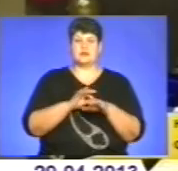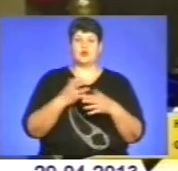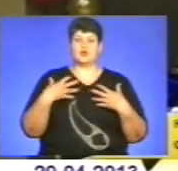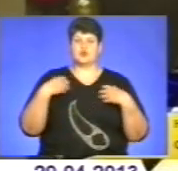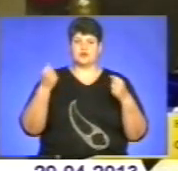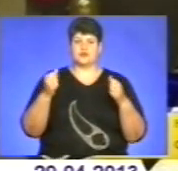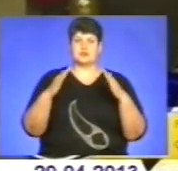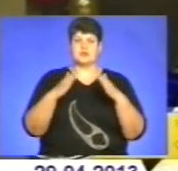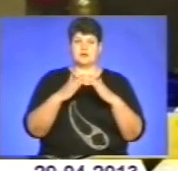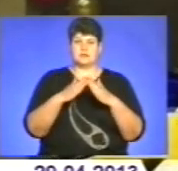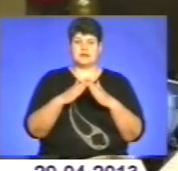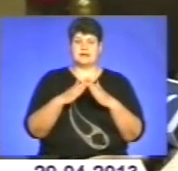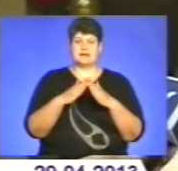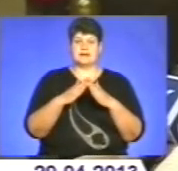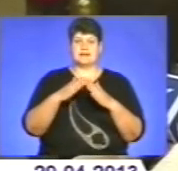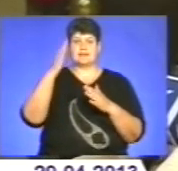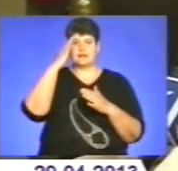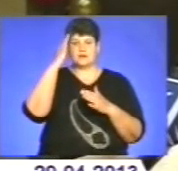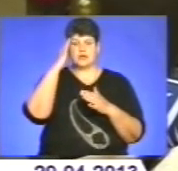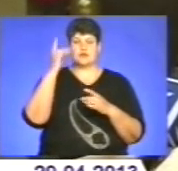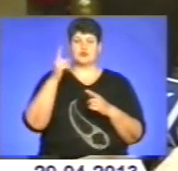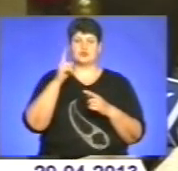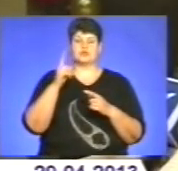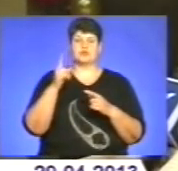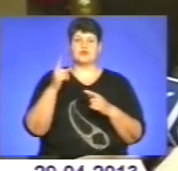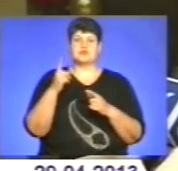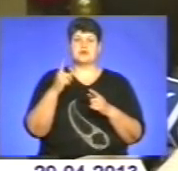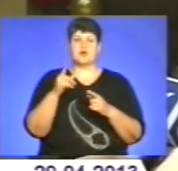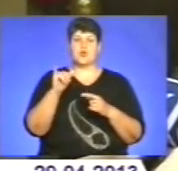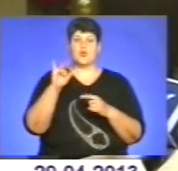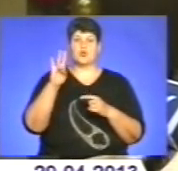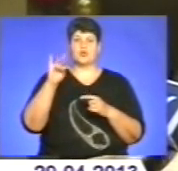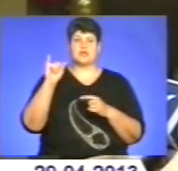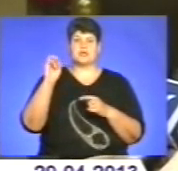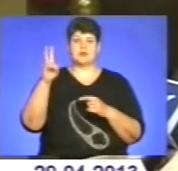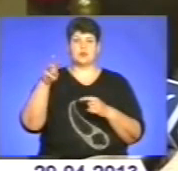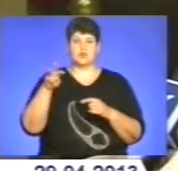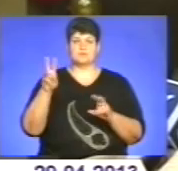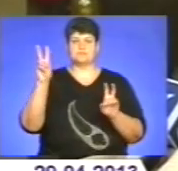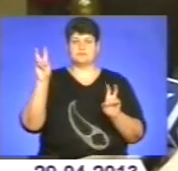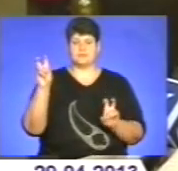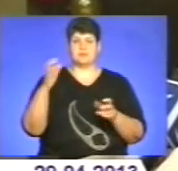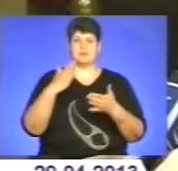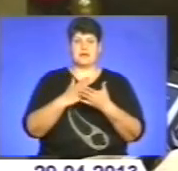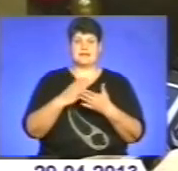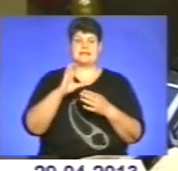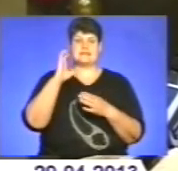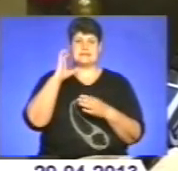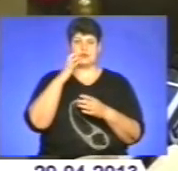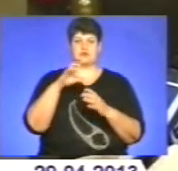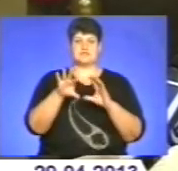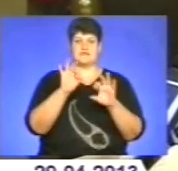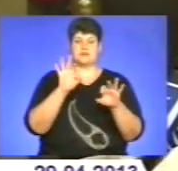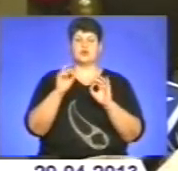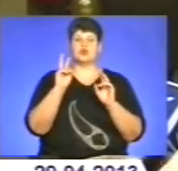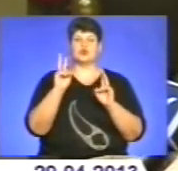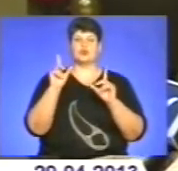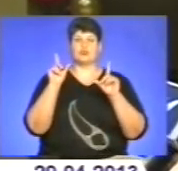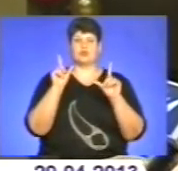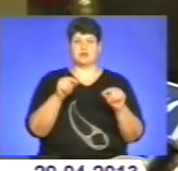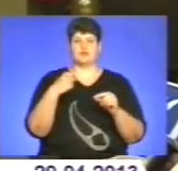дітей саме з інтелектуальною творчістю під назвою «Унікум». Тому ми мали досить такий серйозний відбір для того, хто поїде до